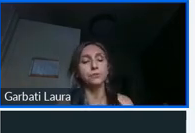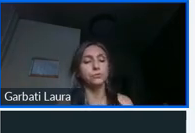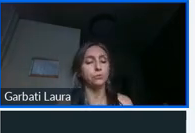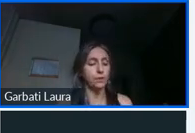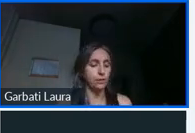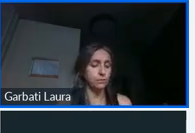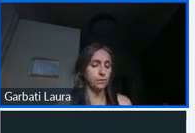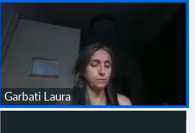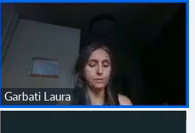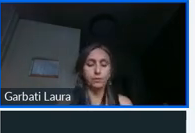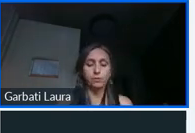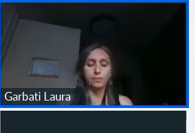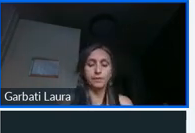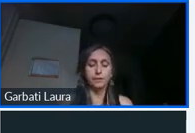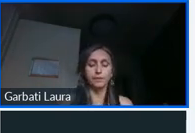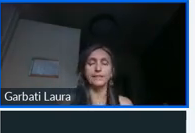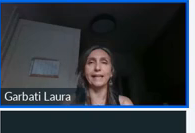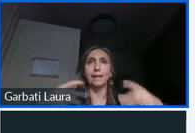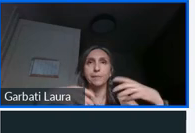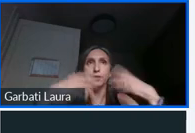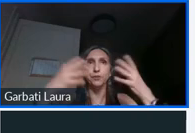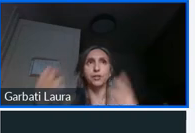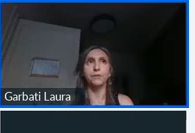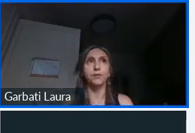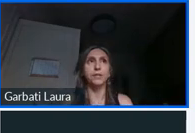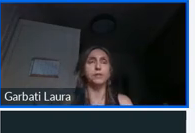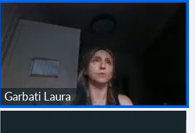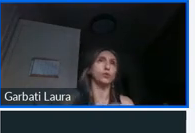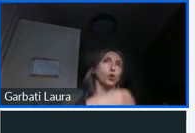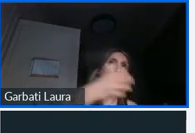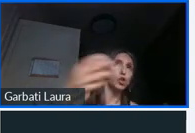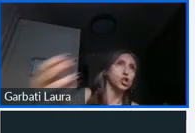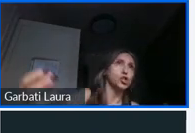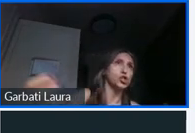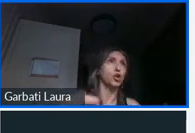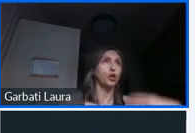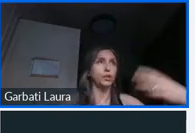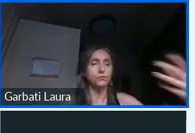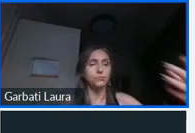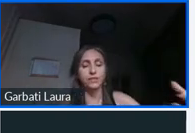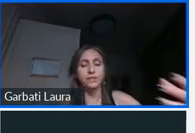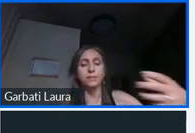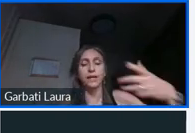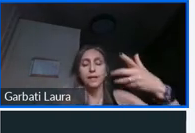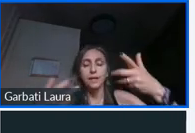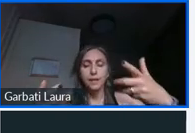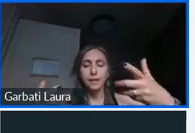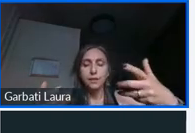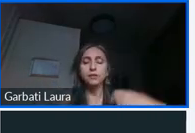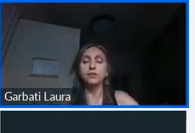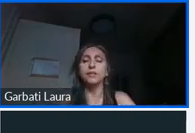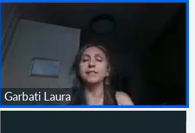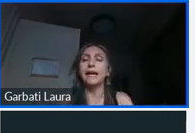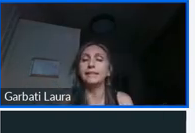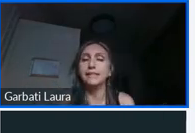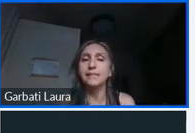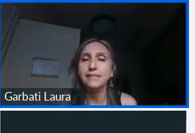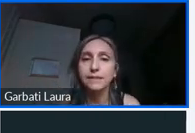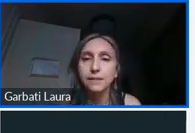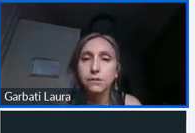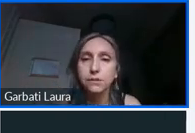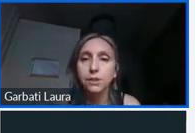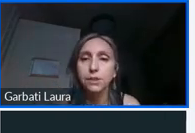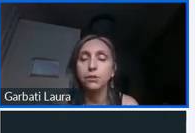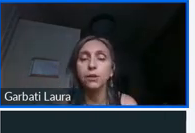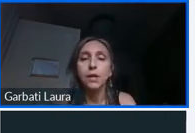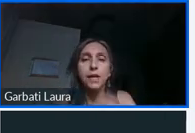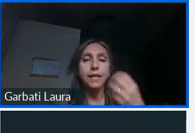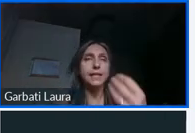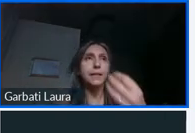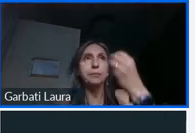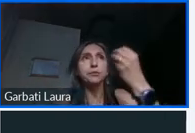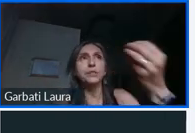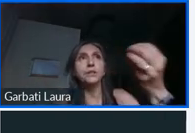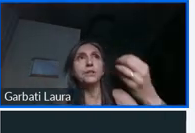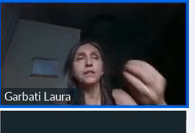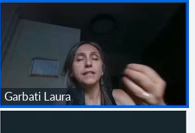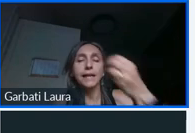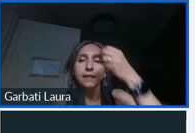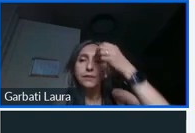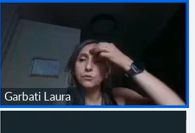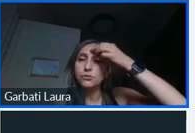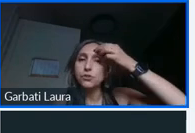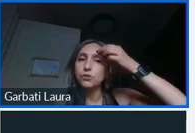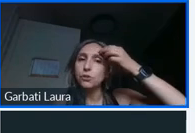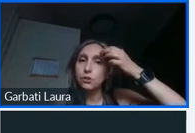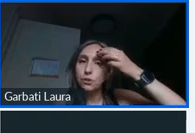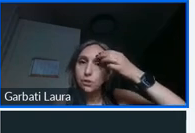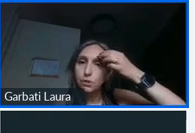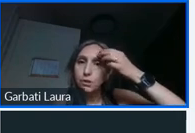le infrastrutture, no? Naturalmente il termine ci evoca subito connessioni, fibre, ci sono i dataset, loro dicono i repository